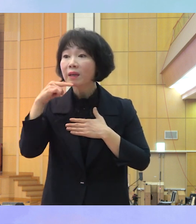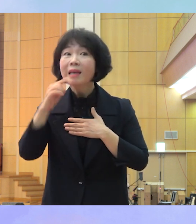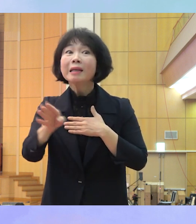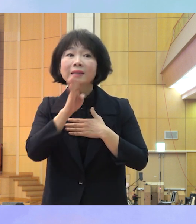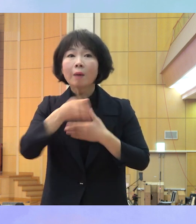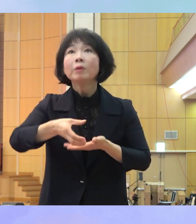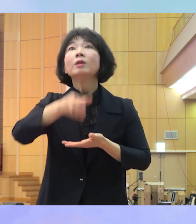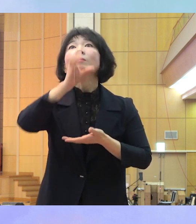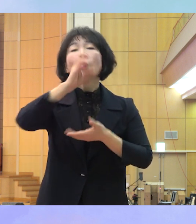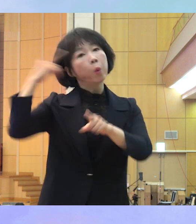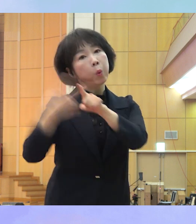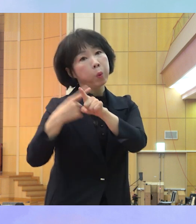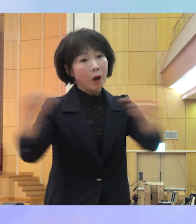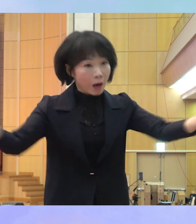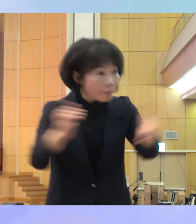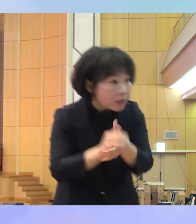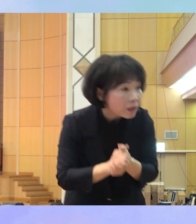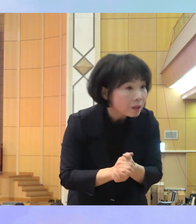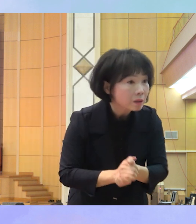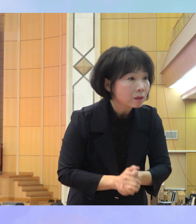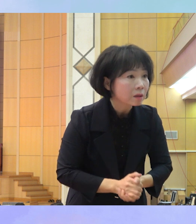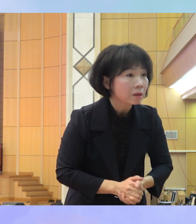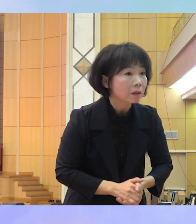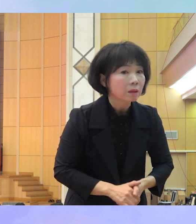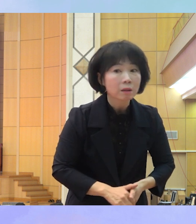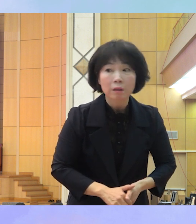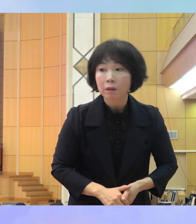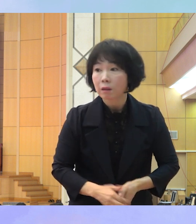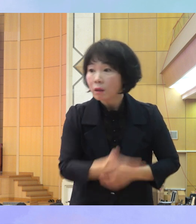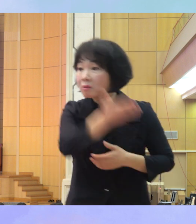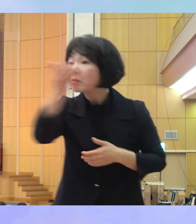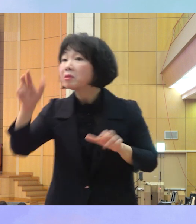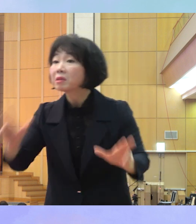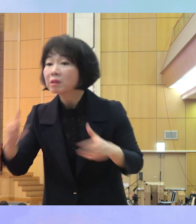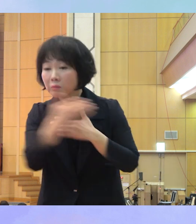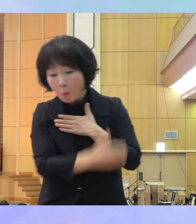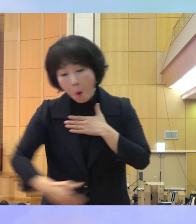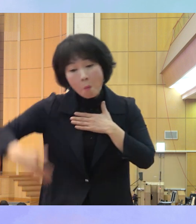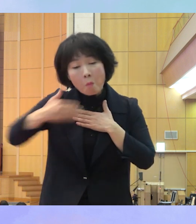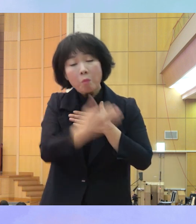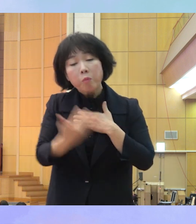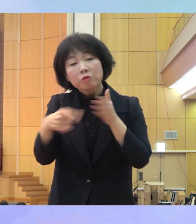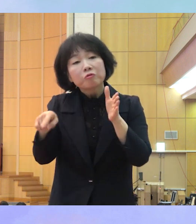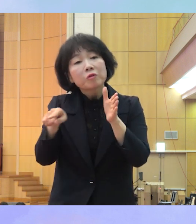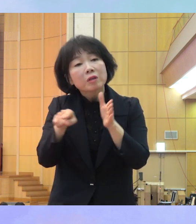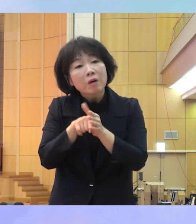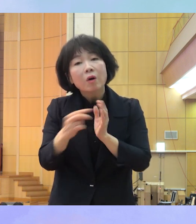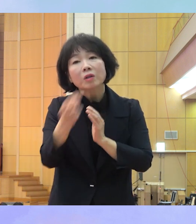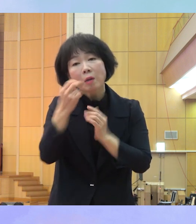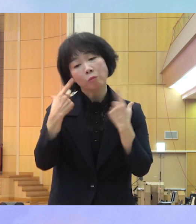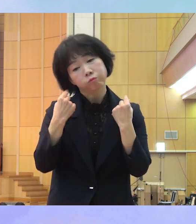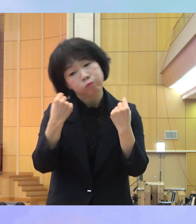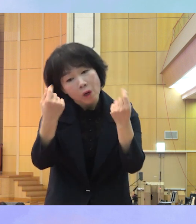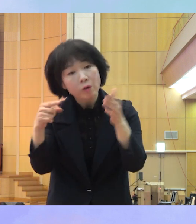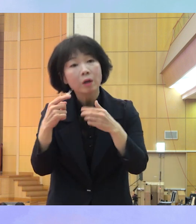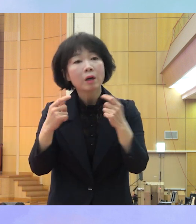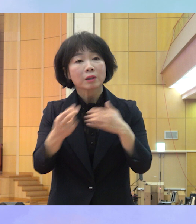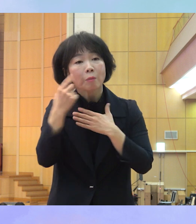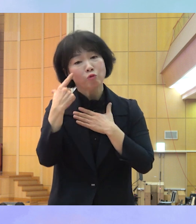육신이 있는 동안에 음식 먹잖아요. 우리가 육신이 살아있는 동안에